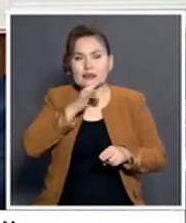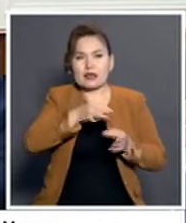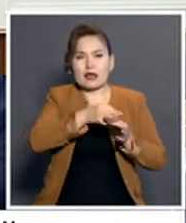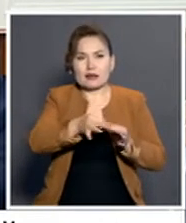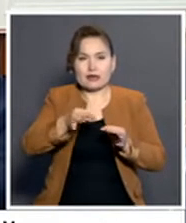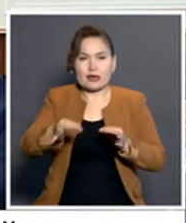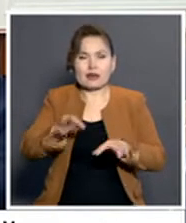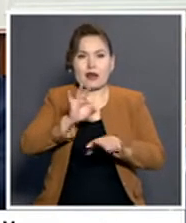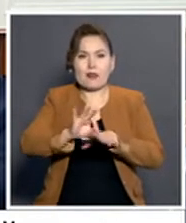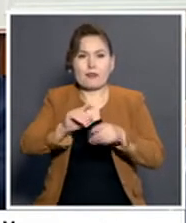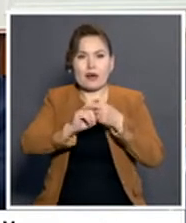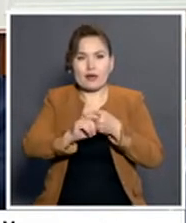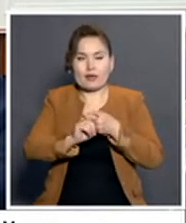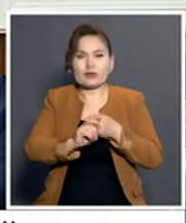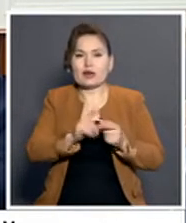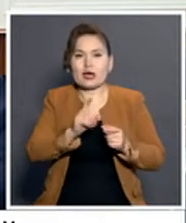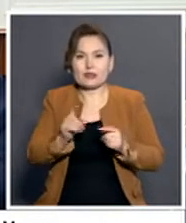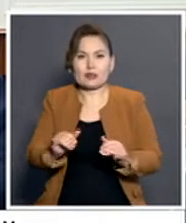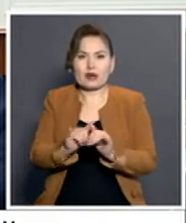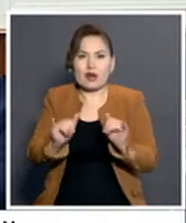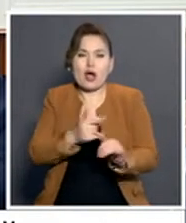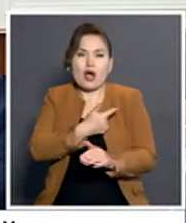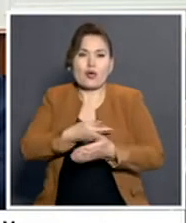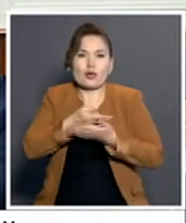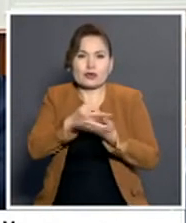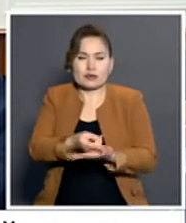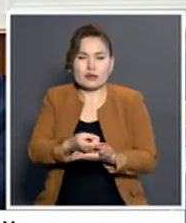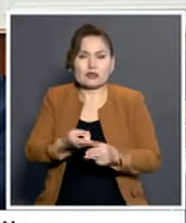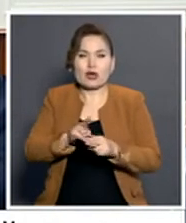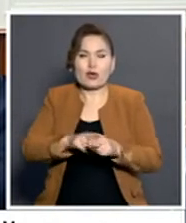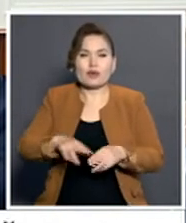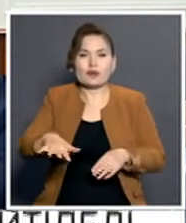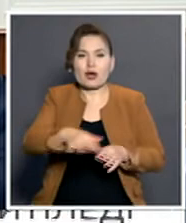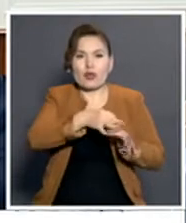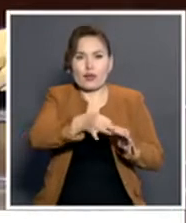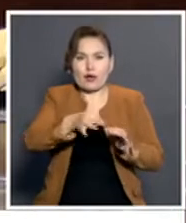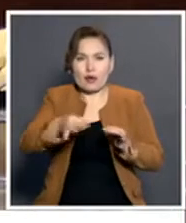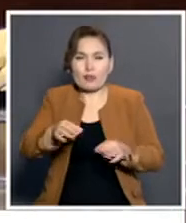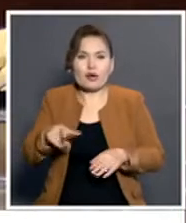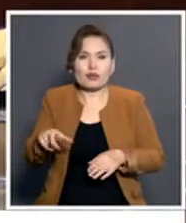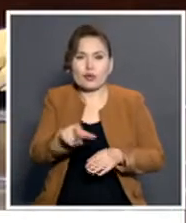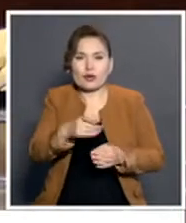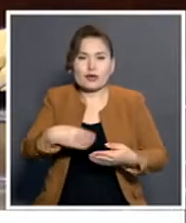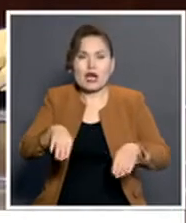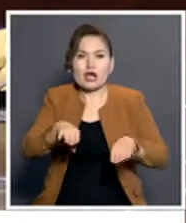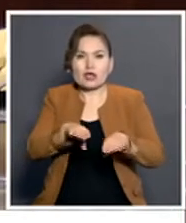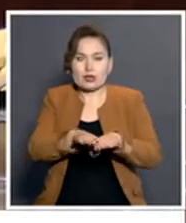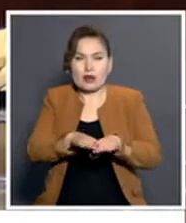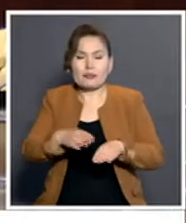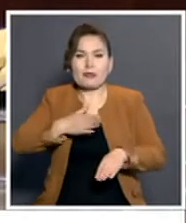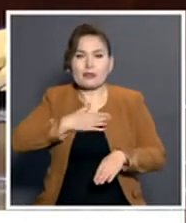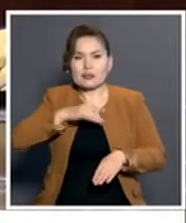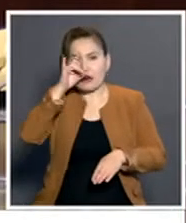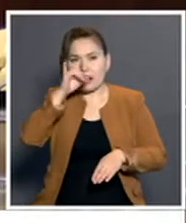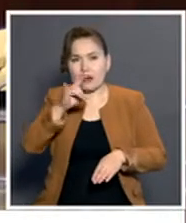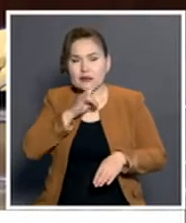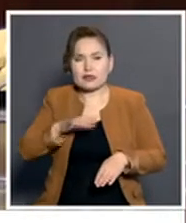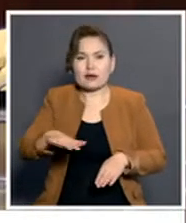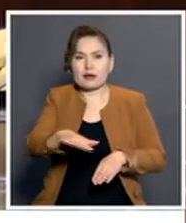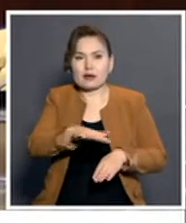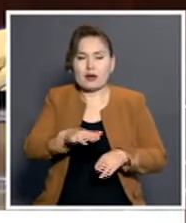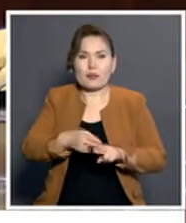жұқтырған адамдардың саны өсуде. Сондықтан өңірлерде карантиндік шараларды күшейту және жалпы елімізде